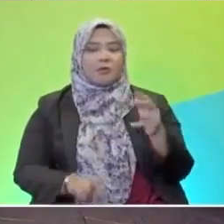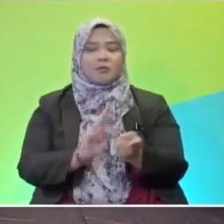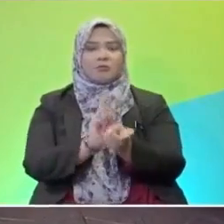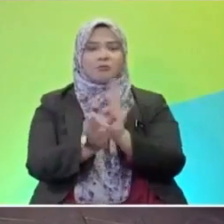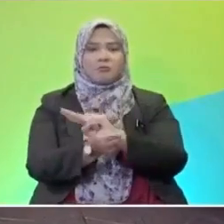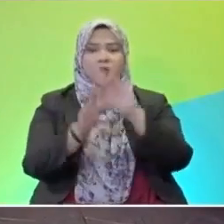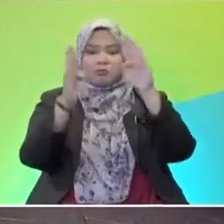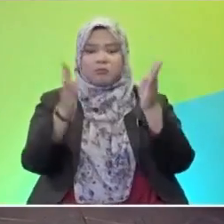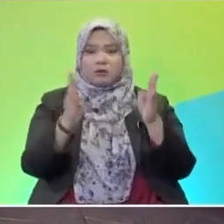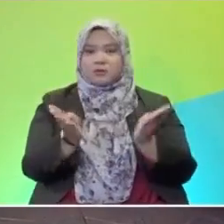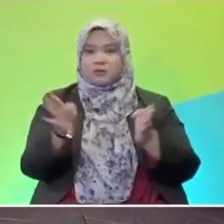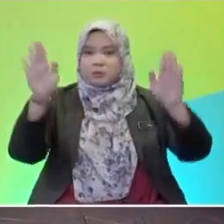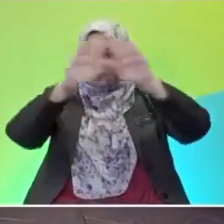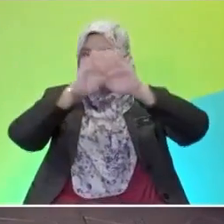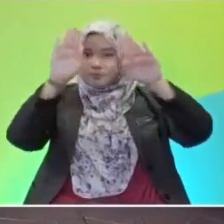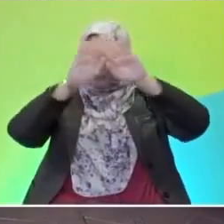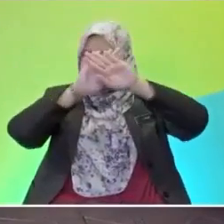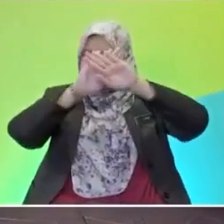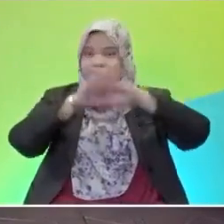bentuk bayangnya